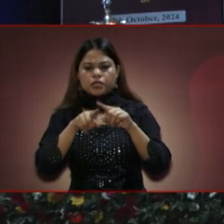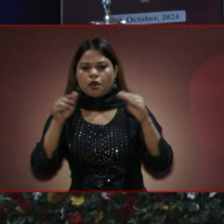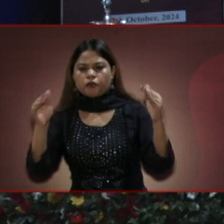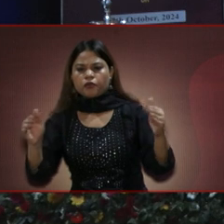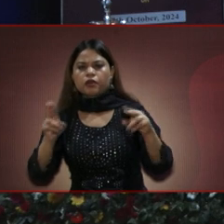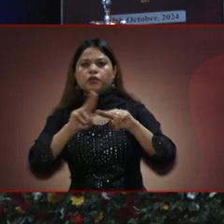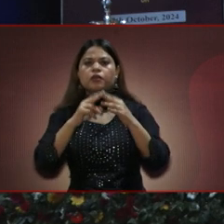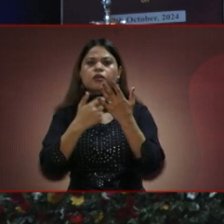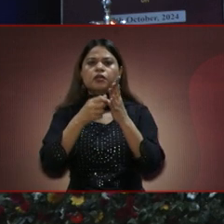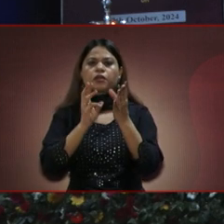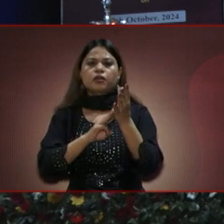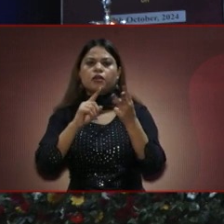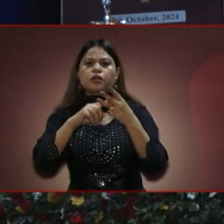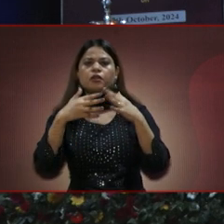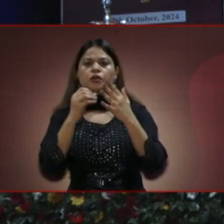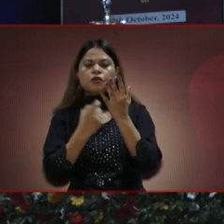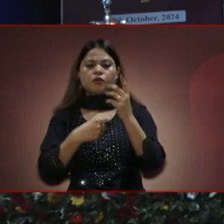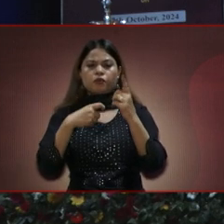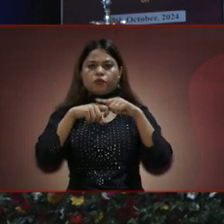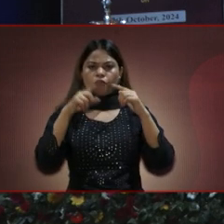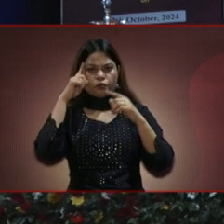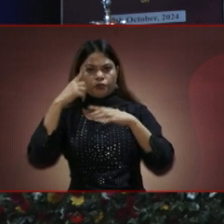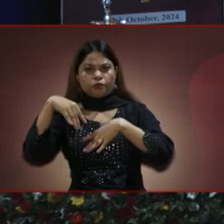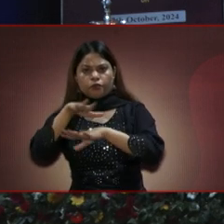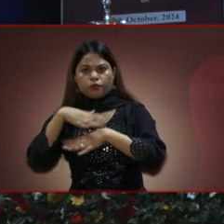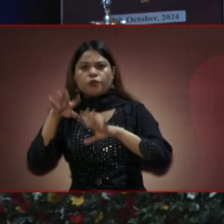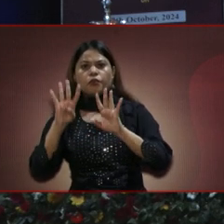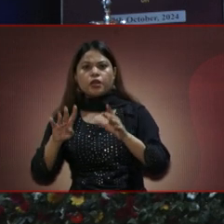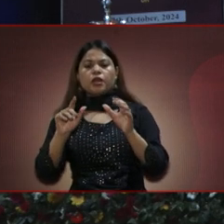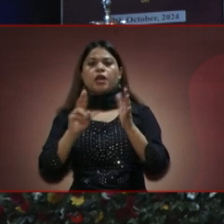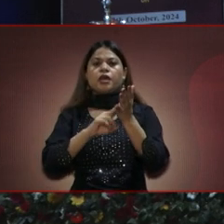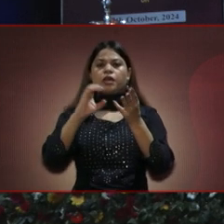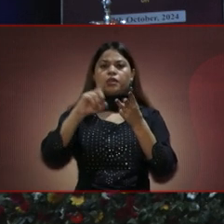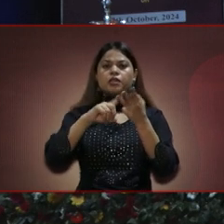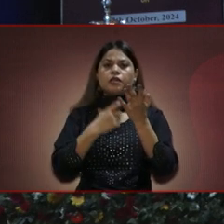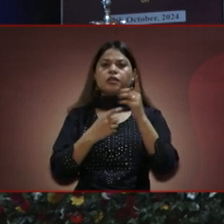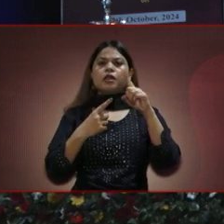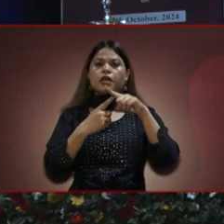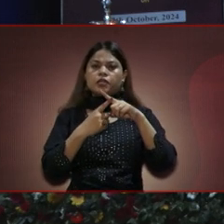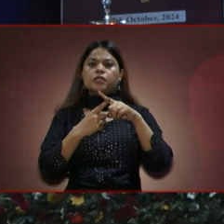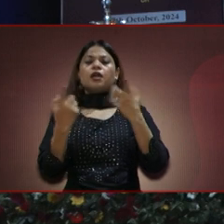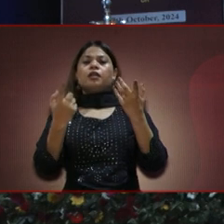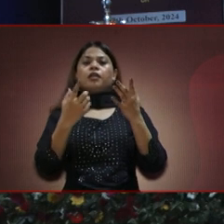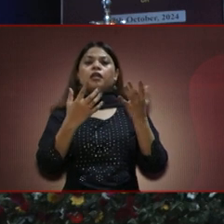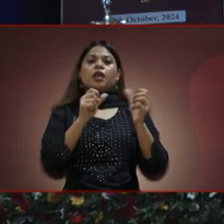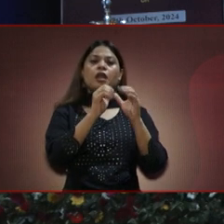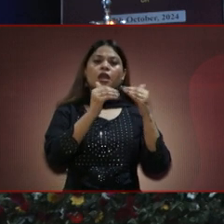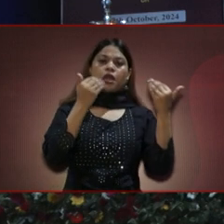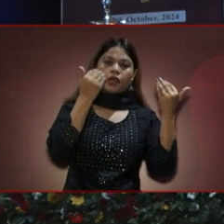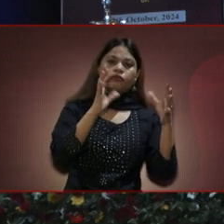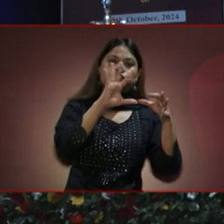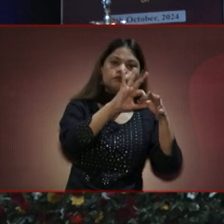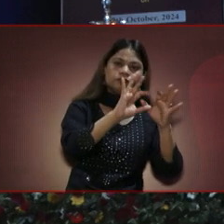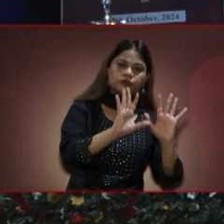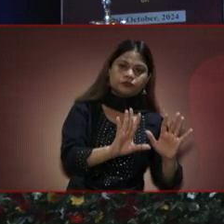है। NCERT 4 मेगा डिस्ट्रीब्यूटर इनके साथ जुड़ा है। इनकी